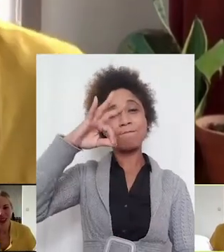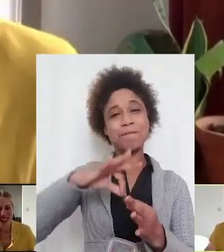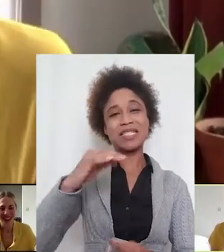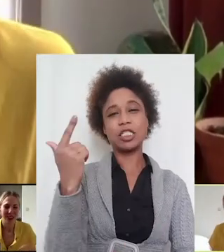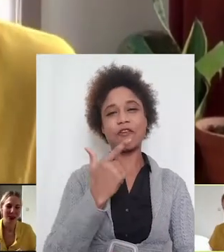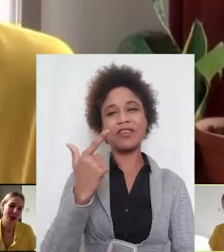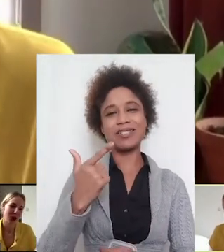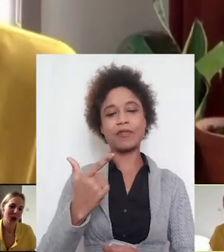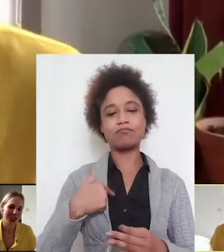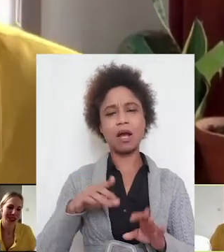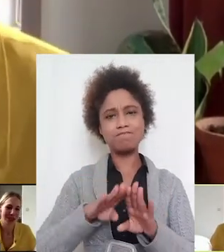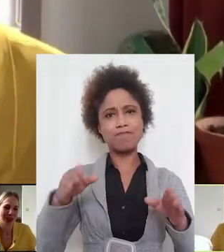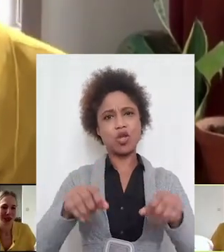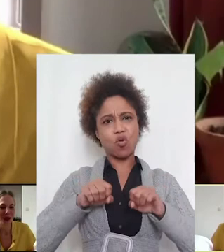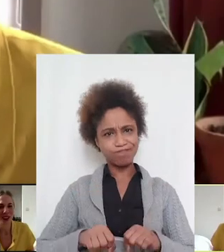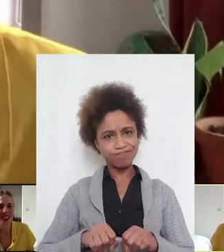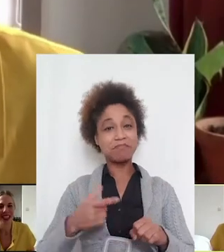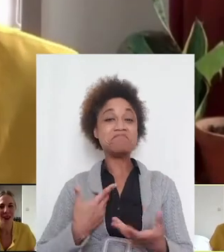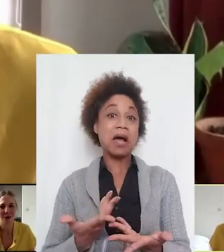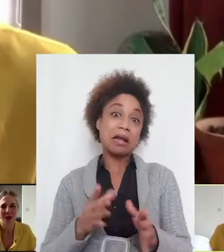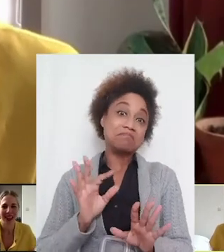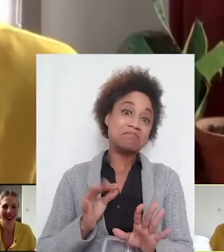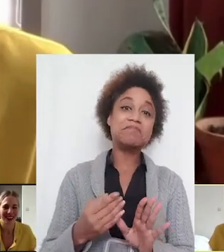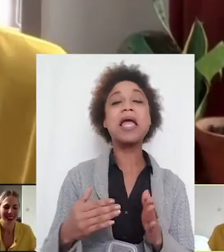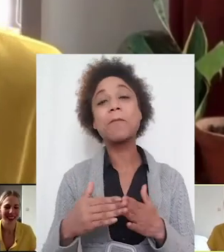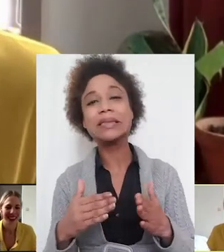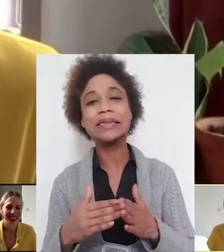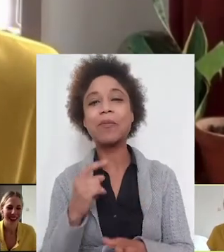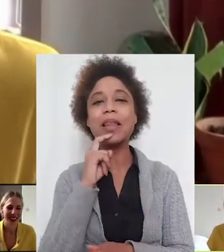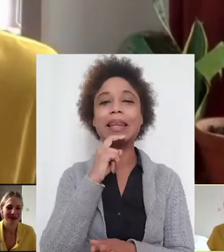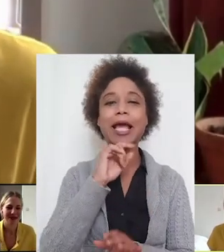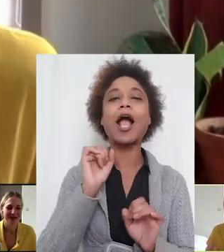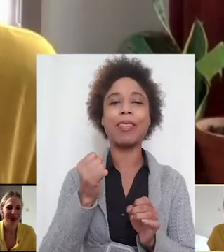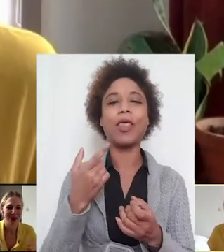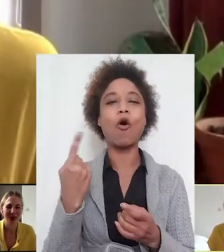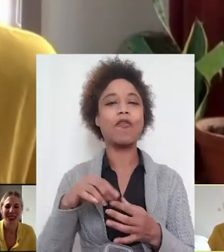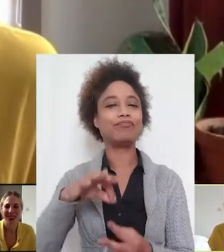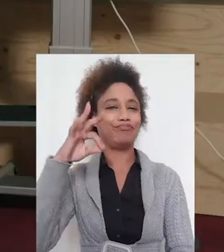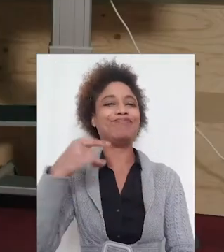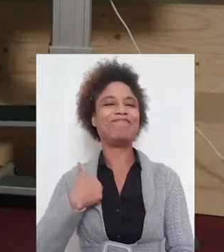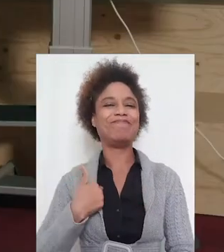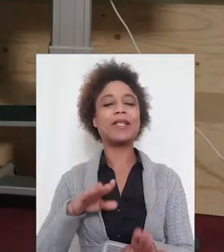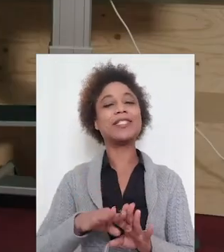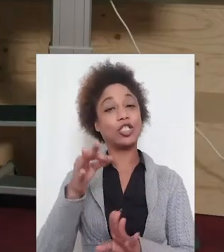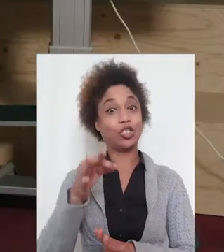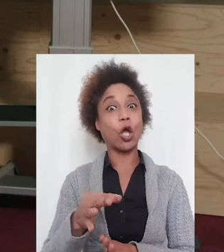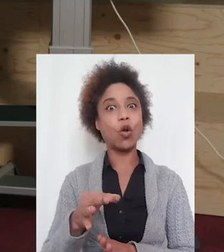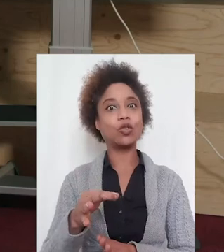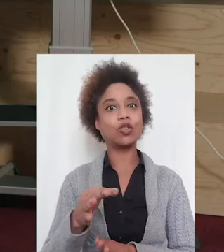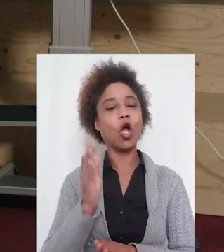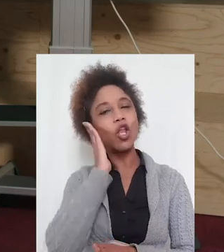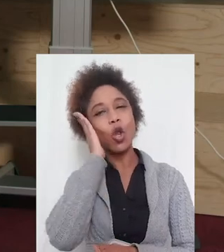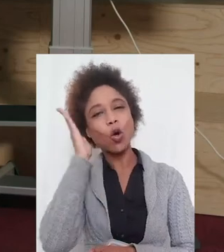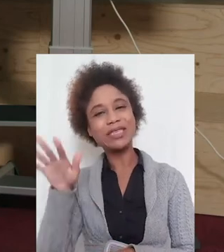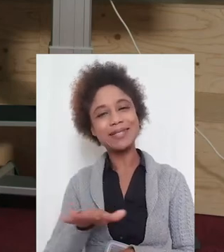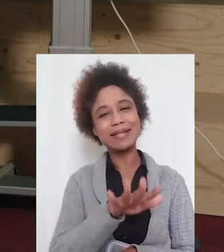maar ik zit achter mijn bureau, dus ik zou in principe kunnen liegen over mijn lengte. Mijn bureau staat thuis, in de